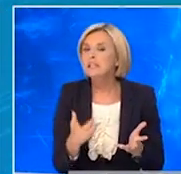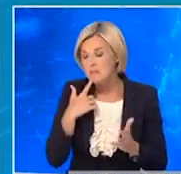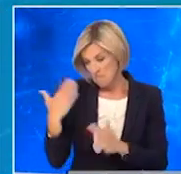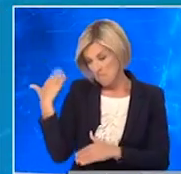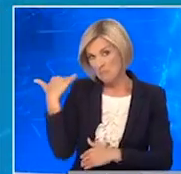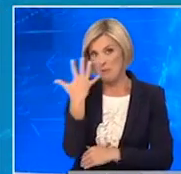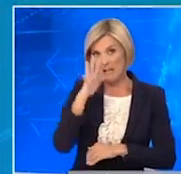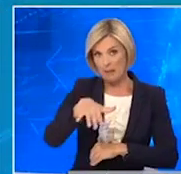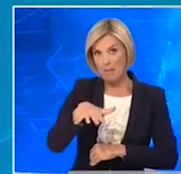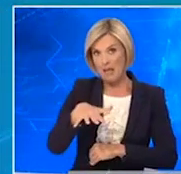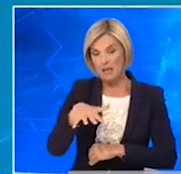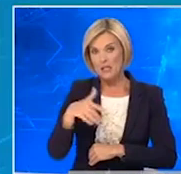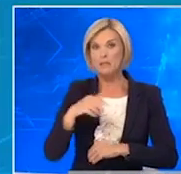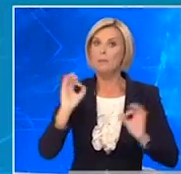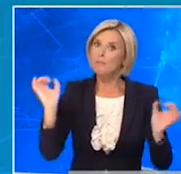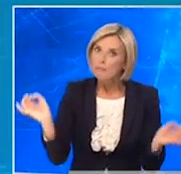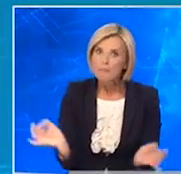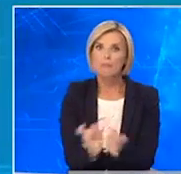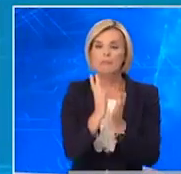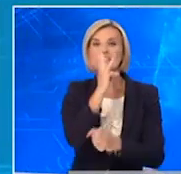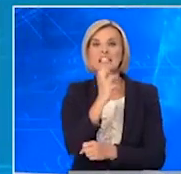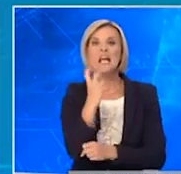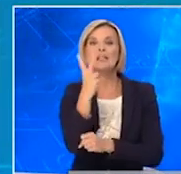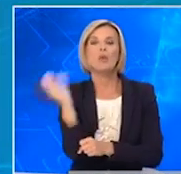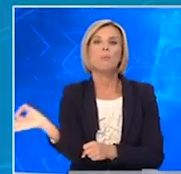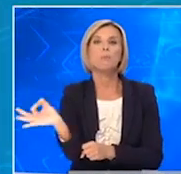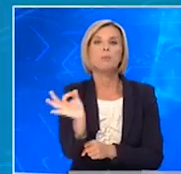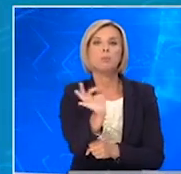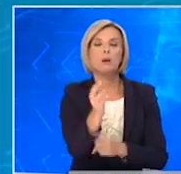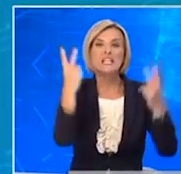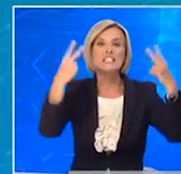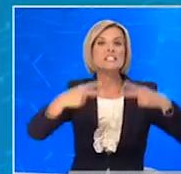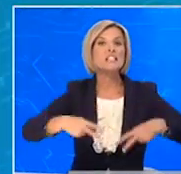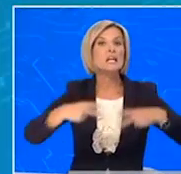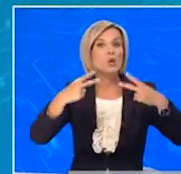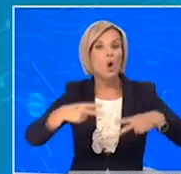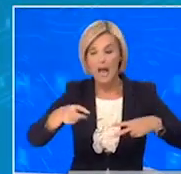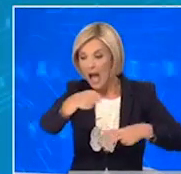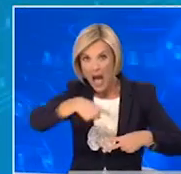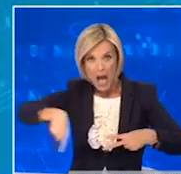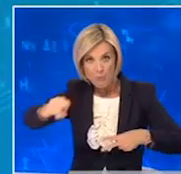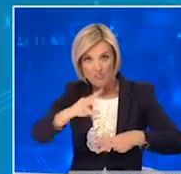5 ημέρες είχαμε 32 κρούσματα σε πύλες εισόδου της χώρας, προσήλθαν όμως 21 άτομα τουρίστες αυτοβούλος,